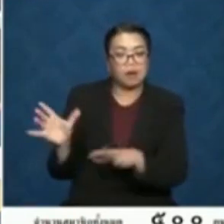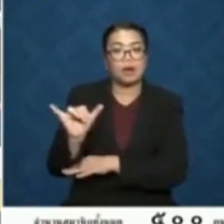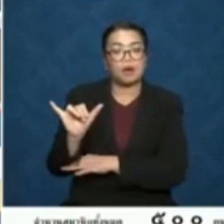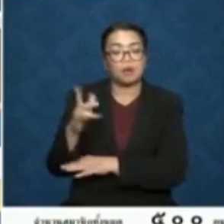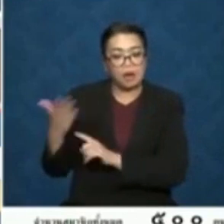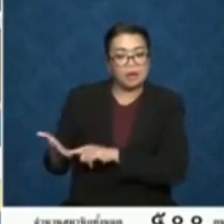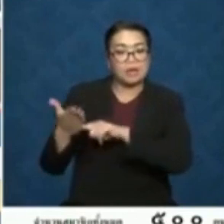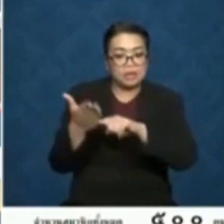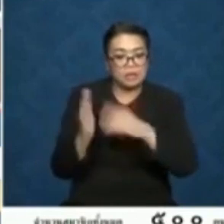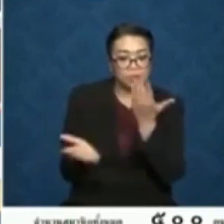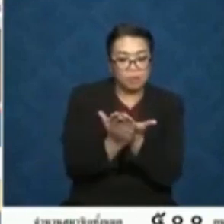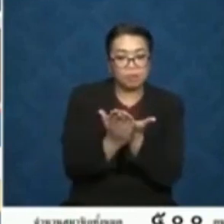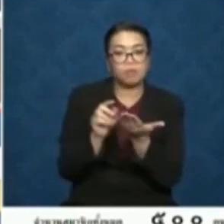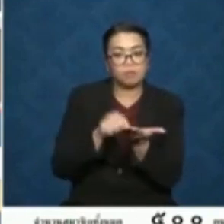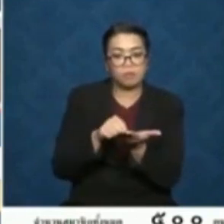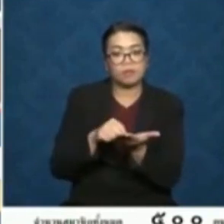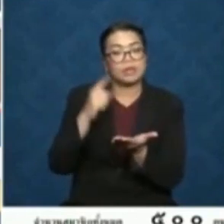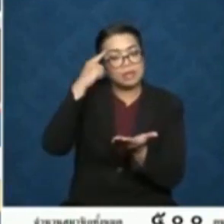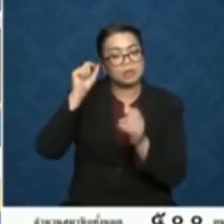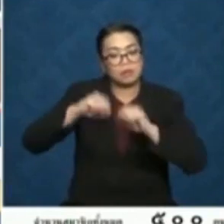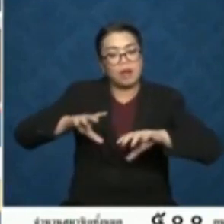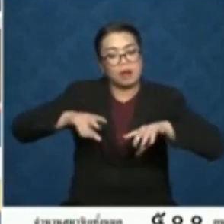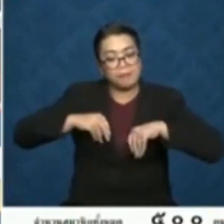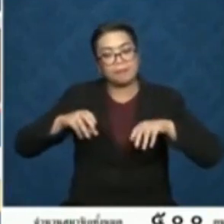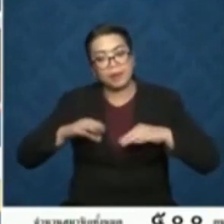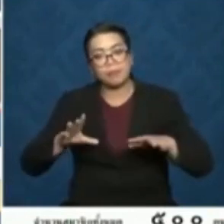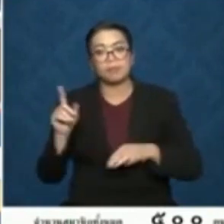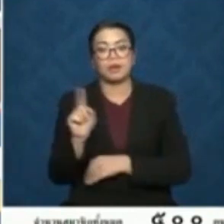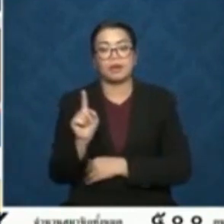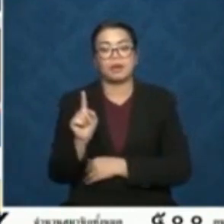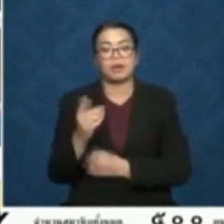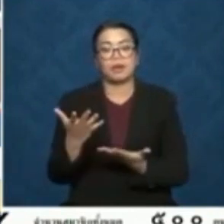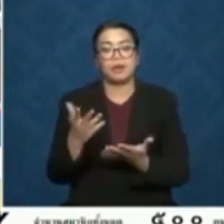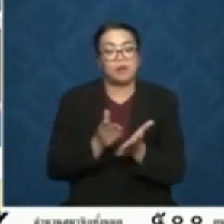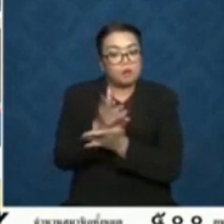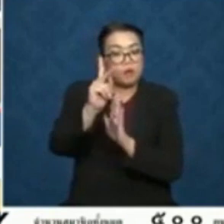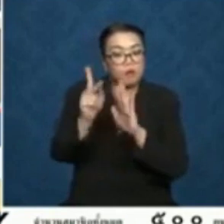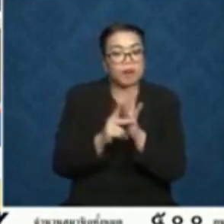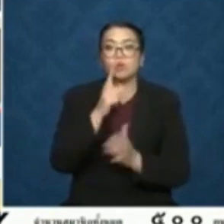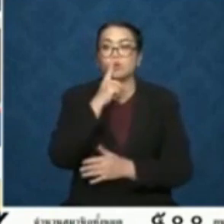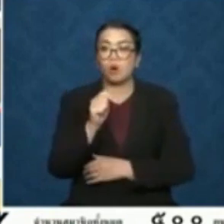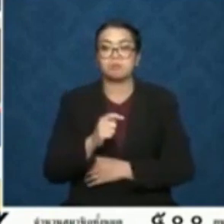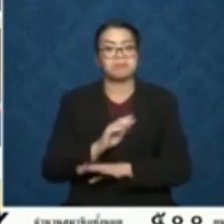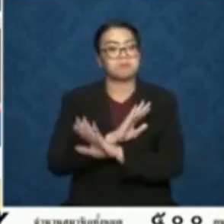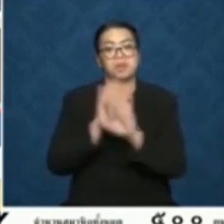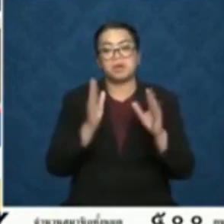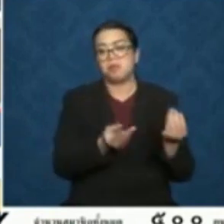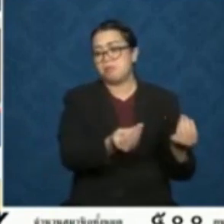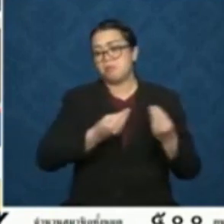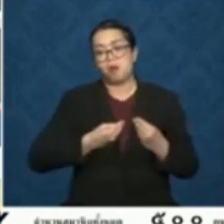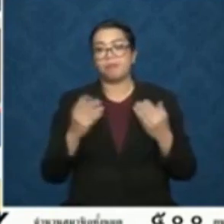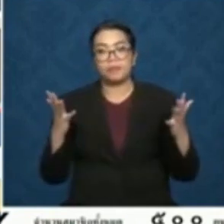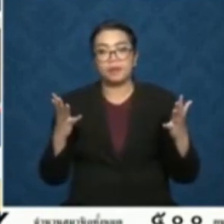บหมายให้กฤษฎีกาไปศึกษาหรือยังว่าจะยื่นประกบหรือไม่ว่ามีความเห็นว่าจะรับหลักการหรือไม่รับหลัก